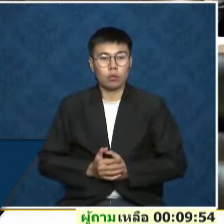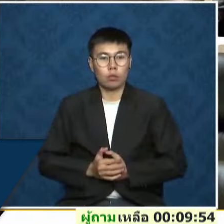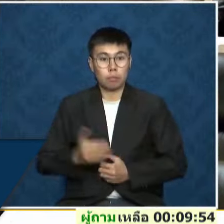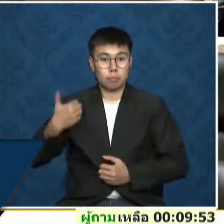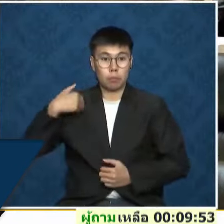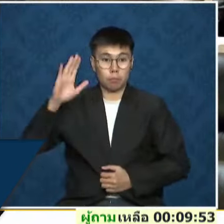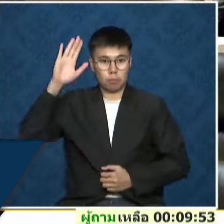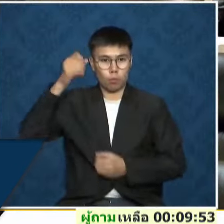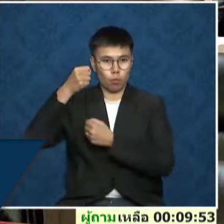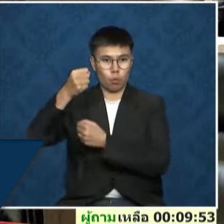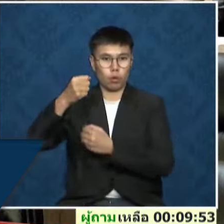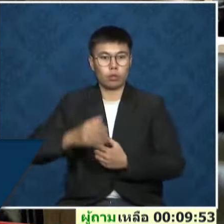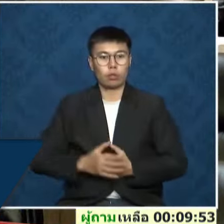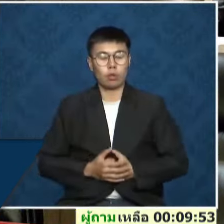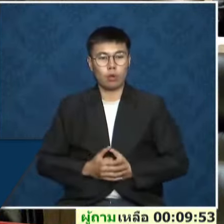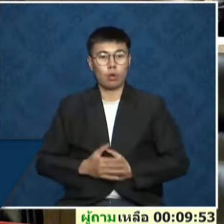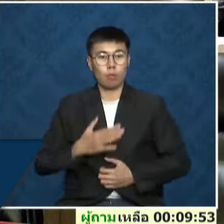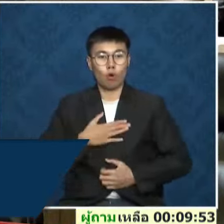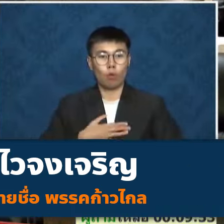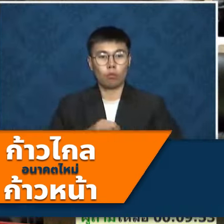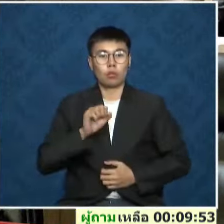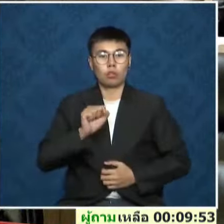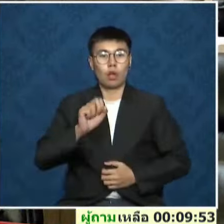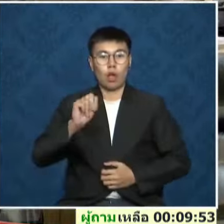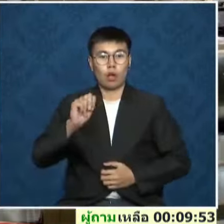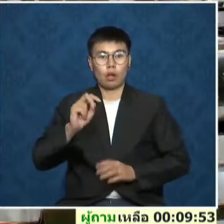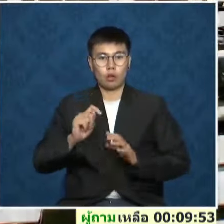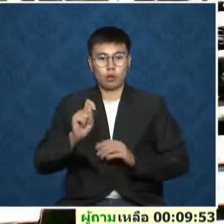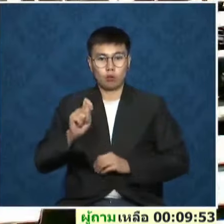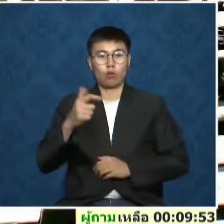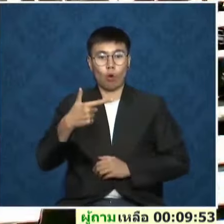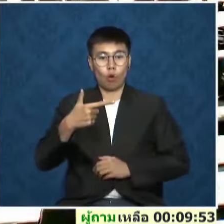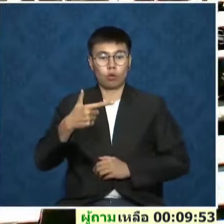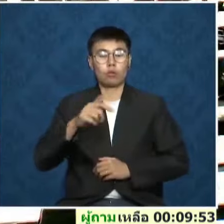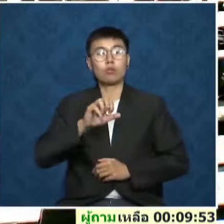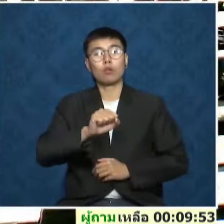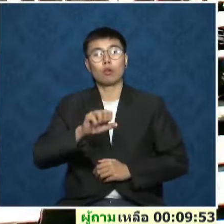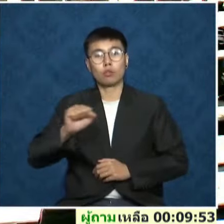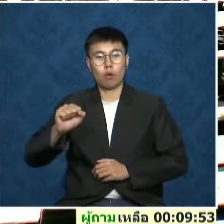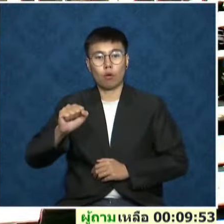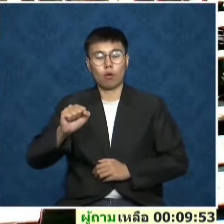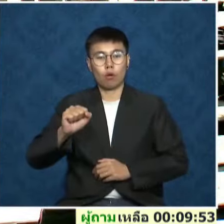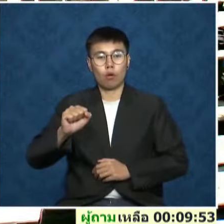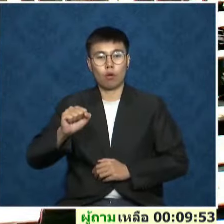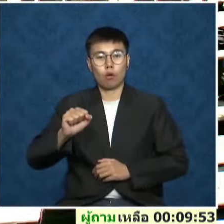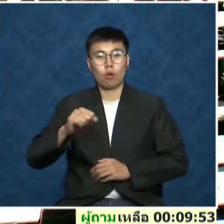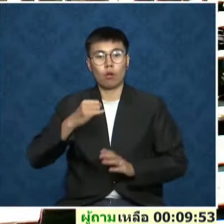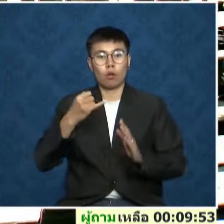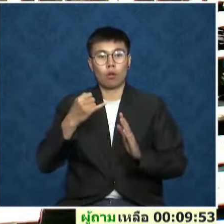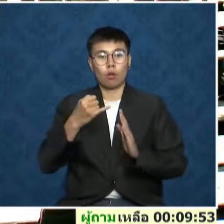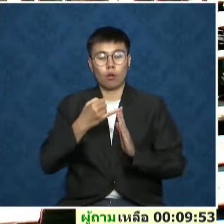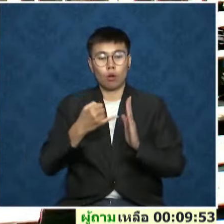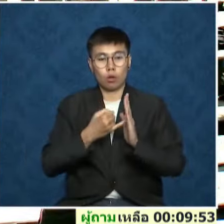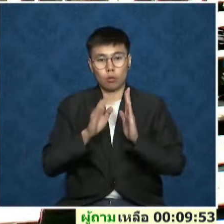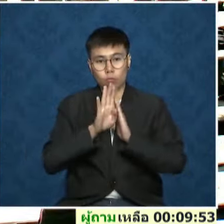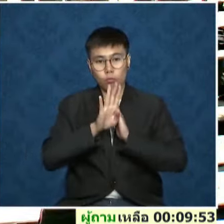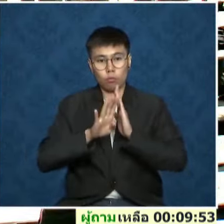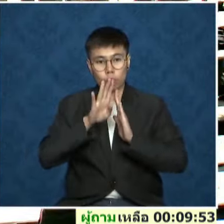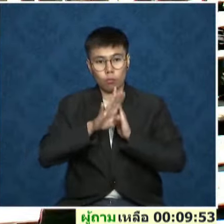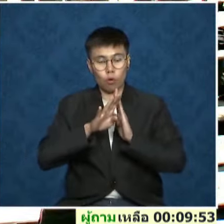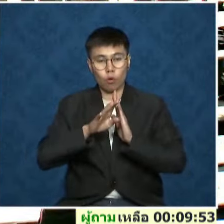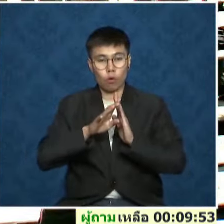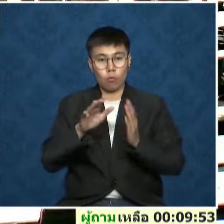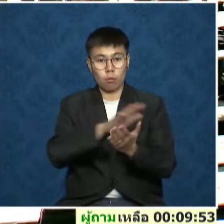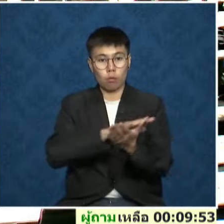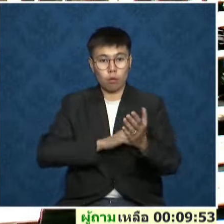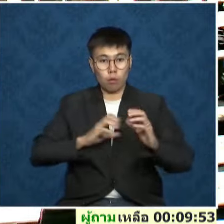านที่เคารพครับกับผมสนองเทพอักษรณรงค์สมาชิกสภาผู้แทนราษฎรจังหวัดบุรีรัมย์พรรคภูมิใจไทยครับ ครับ